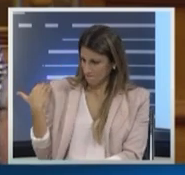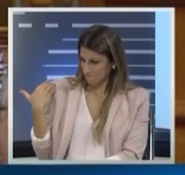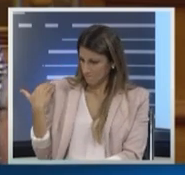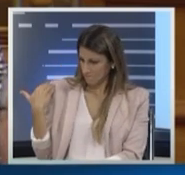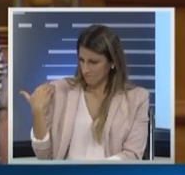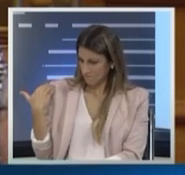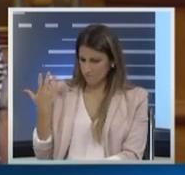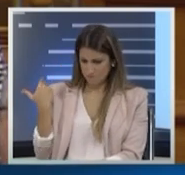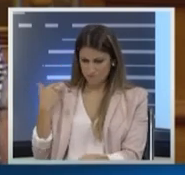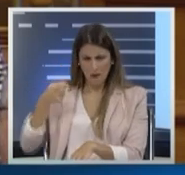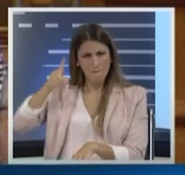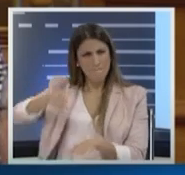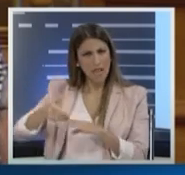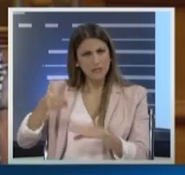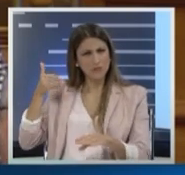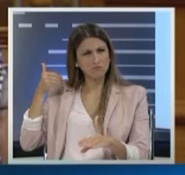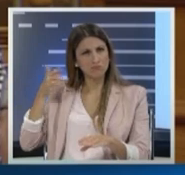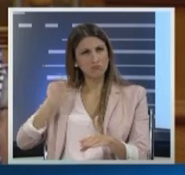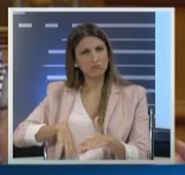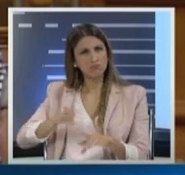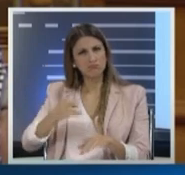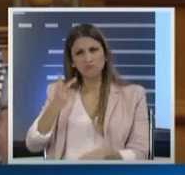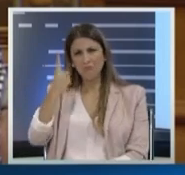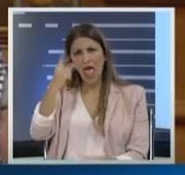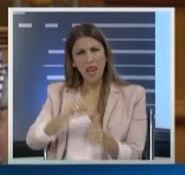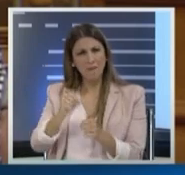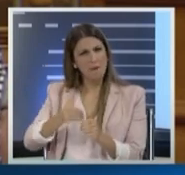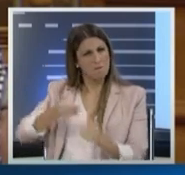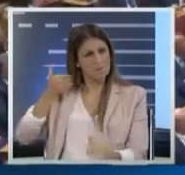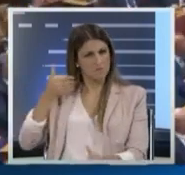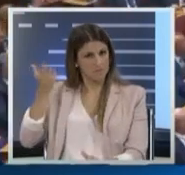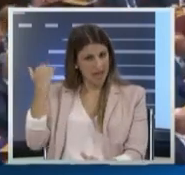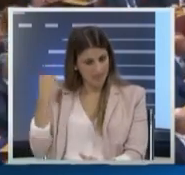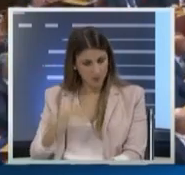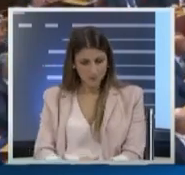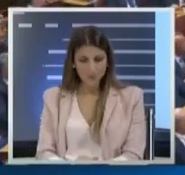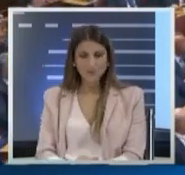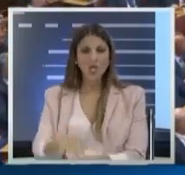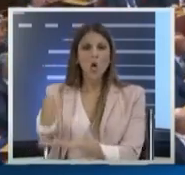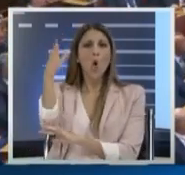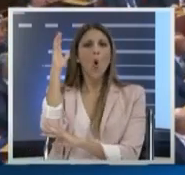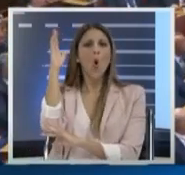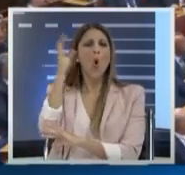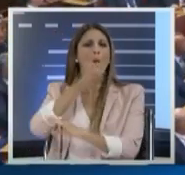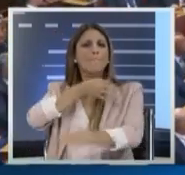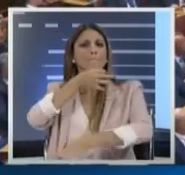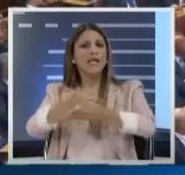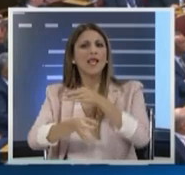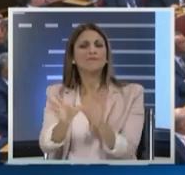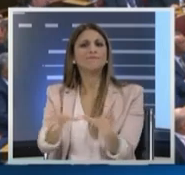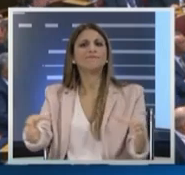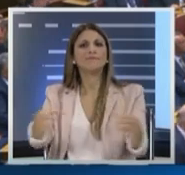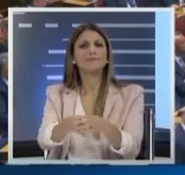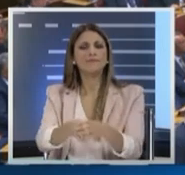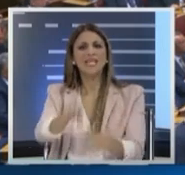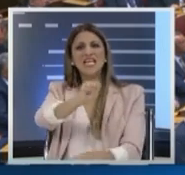λίγες μέρες, πριν από ένα περίπου μήνα, στην ομιλία του προς το ΣΕΠΕ,